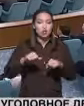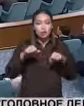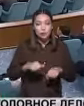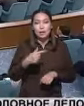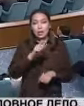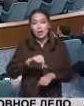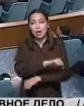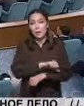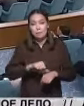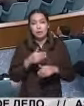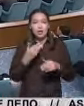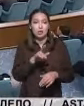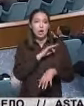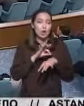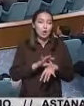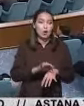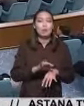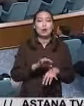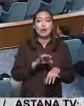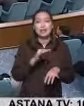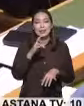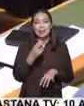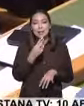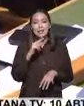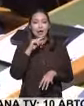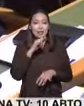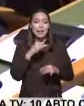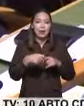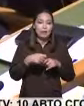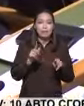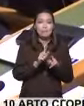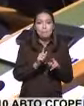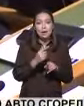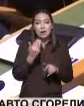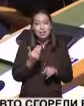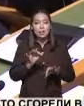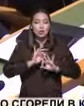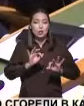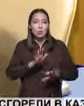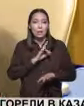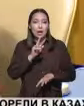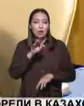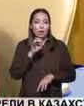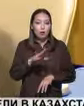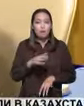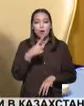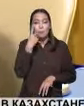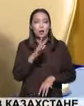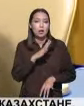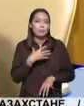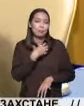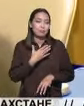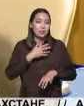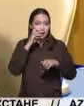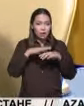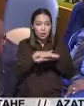рубежом, продвижение национальных интересов, привлечение инвестиций в экономику. Именно так в своем послании Касым-Жомарт Токаев обозначил позицию нашей страны